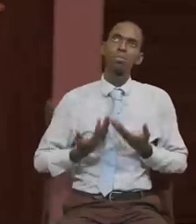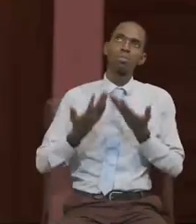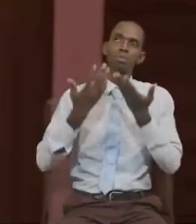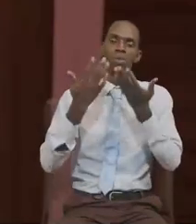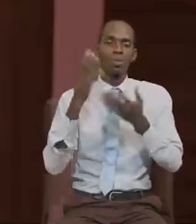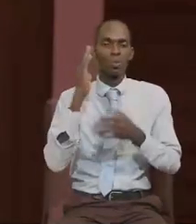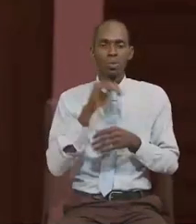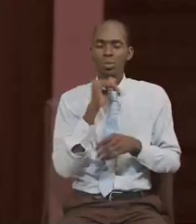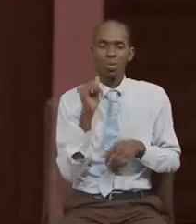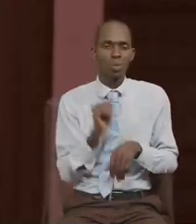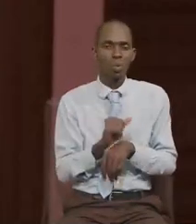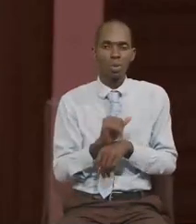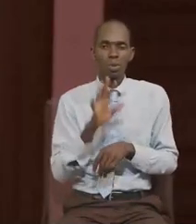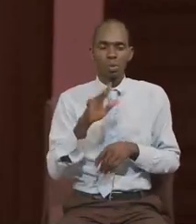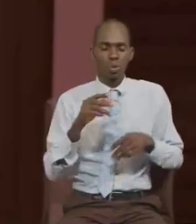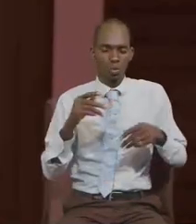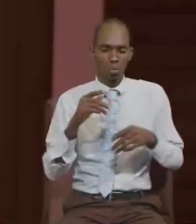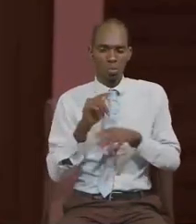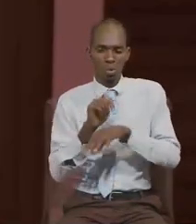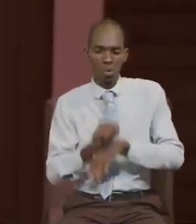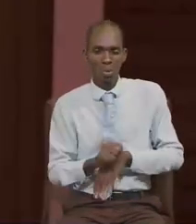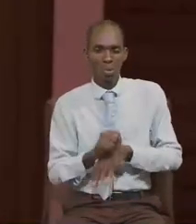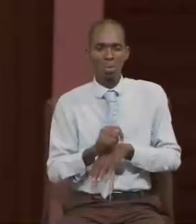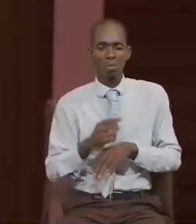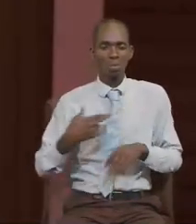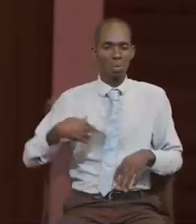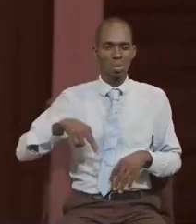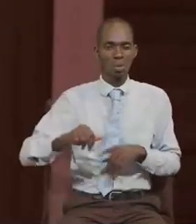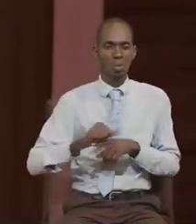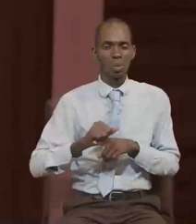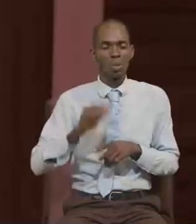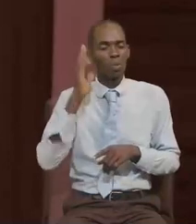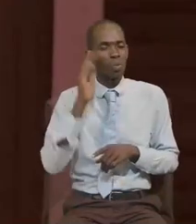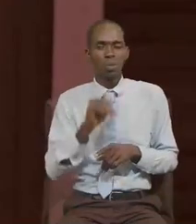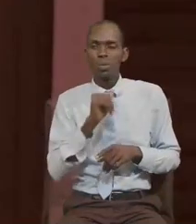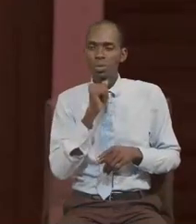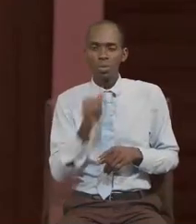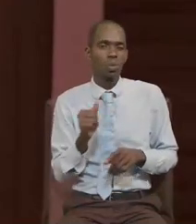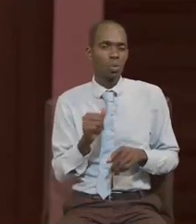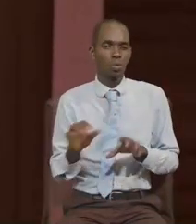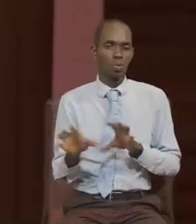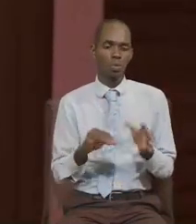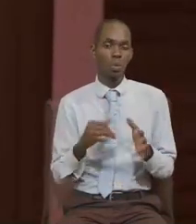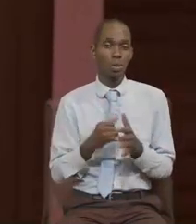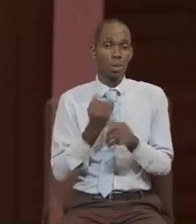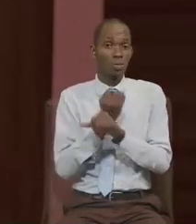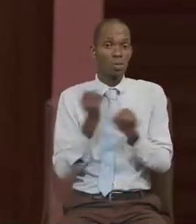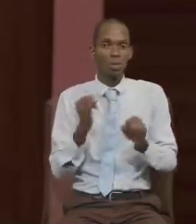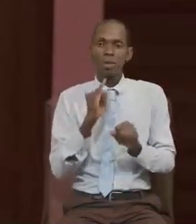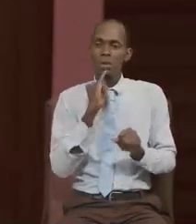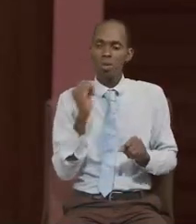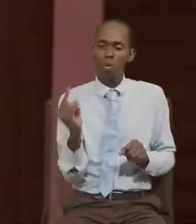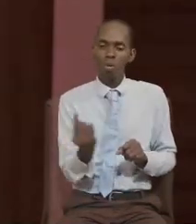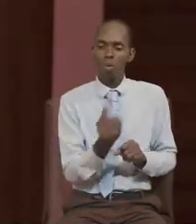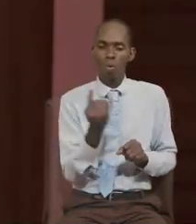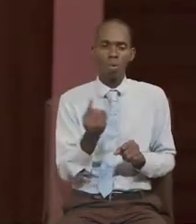religion traditionnelle ne peut pas le faire. Le salut n'est trouvé qu'en Christ. Il dit,